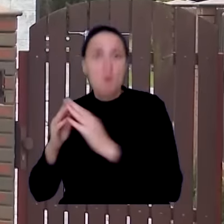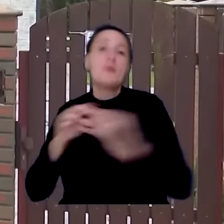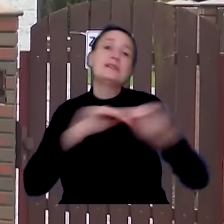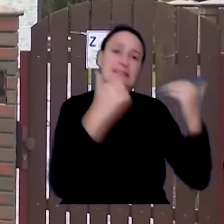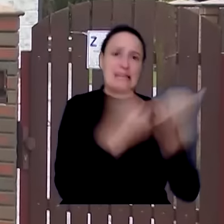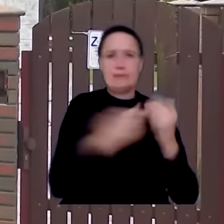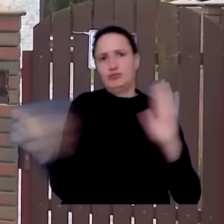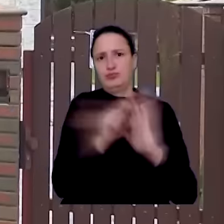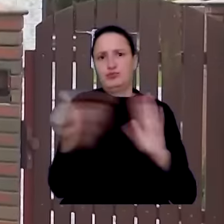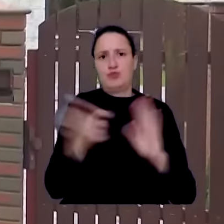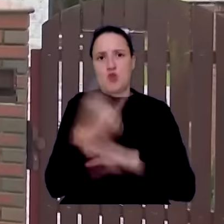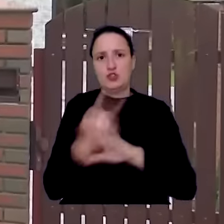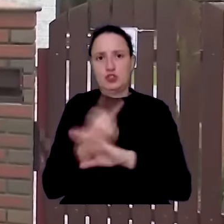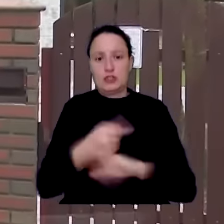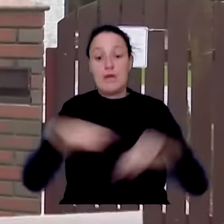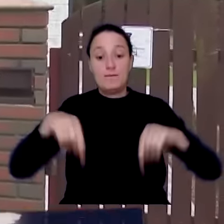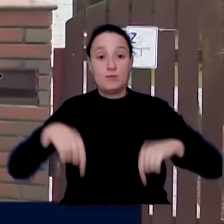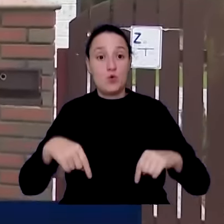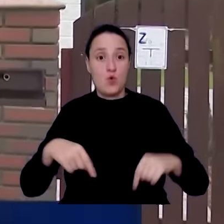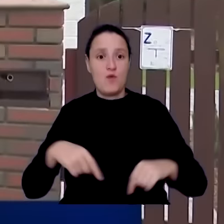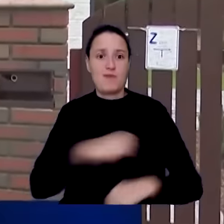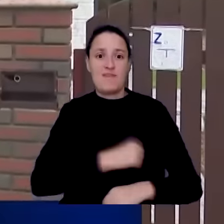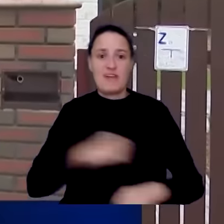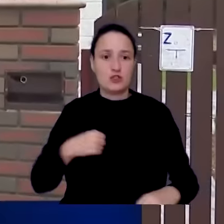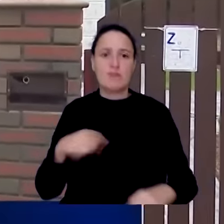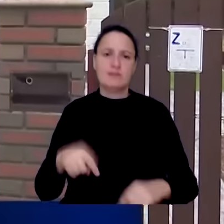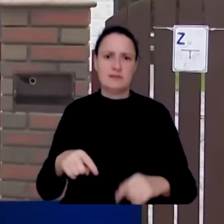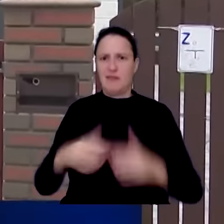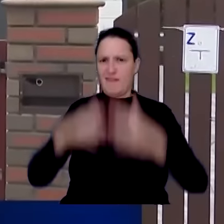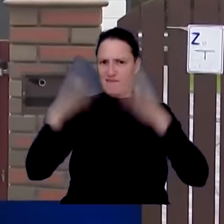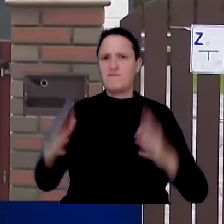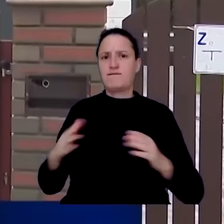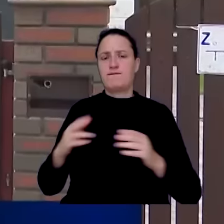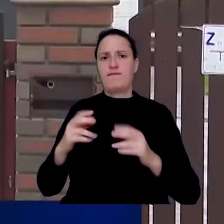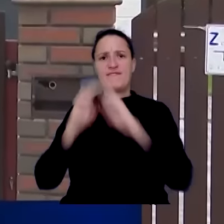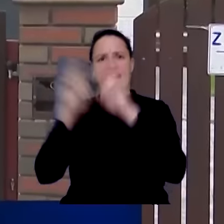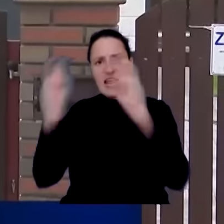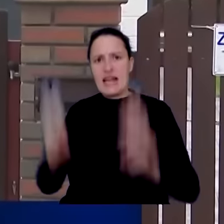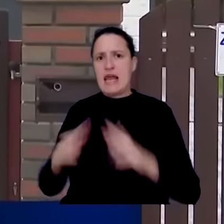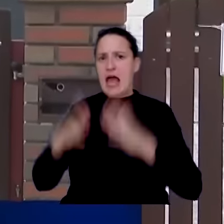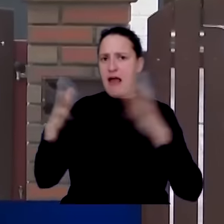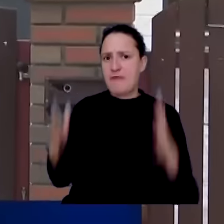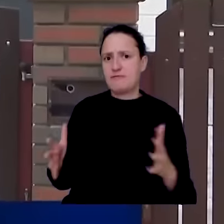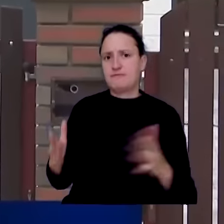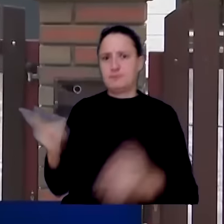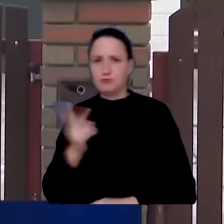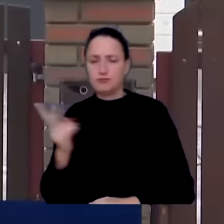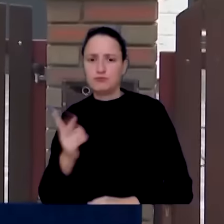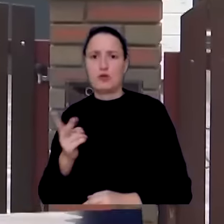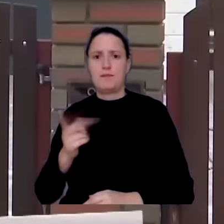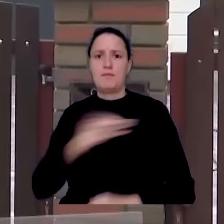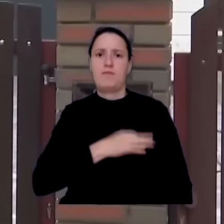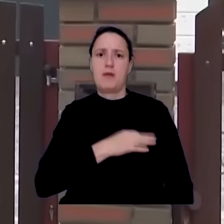Podwarszawskie Błonie. To tutaj znajduje się wielka willa poseł Kingi Gajewskiej i ministra Arkadiusza Myrchy. Poseł Koalicji Obywatelskiej mówi,